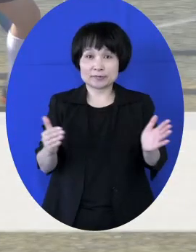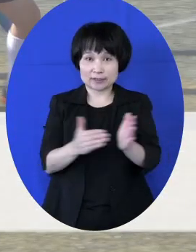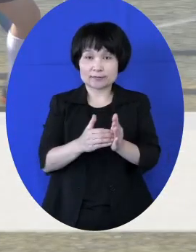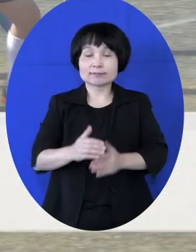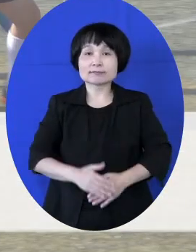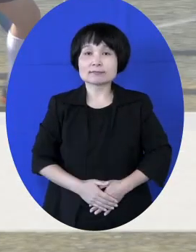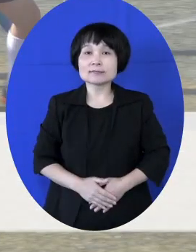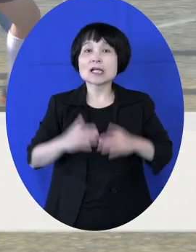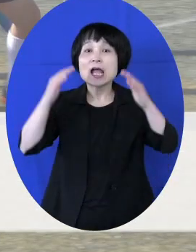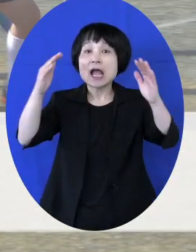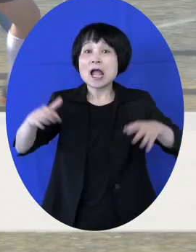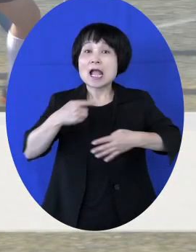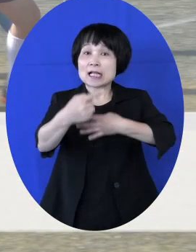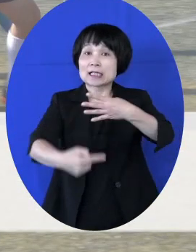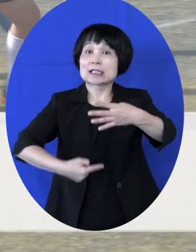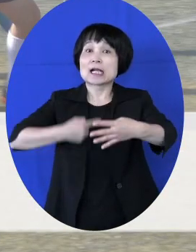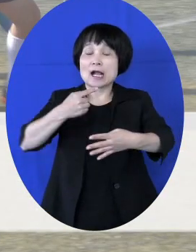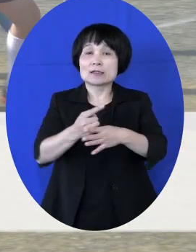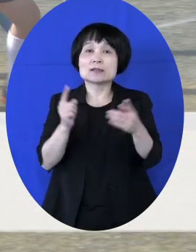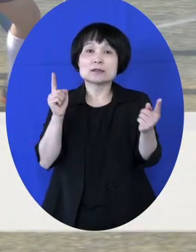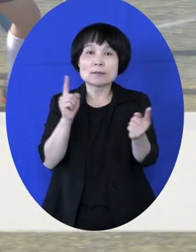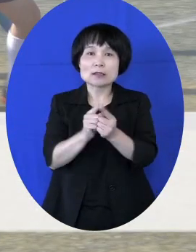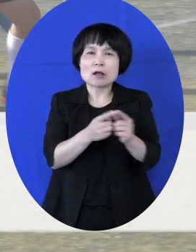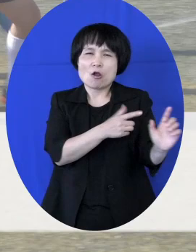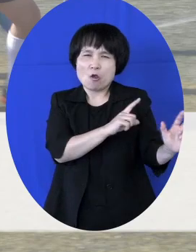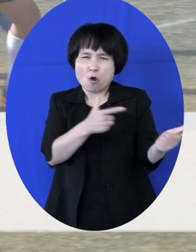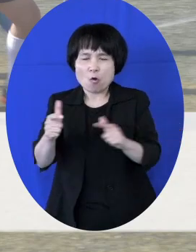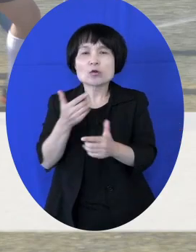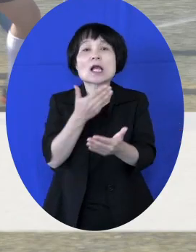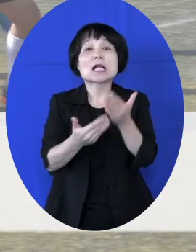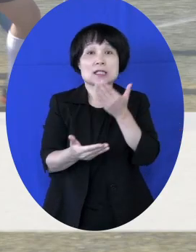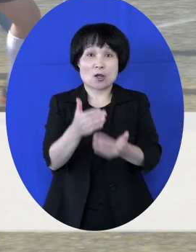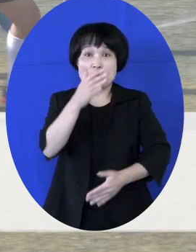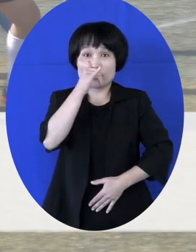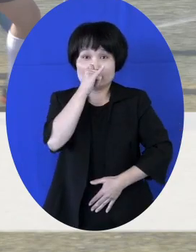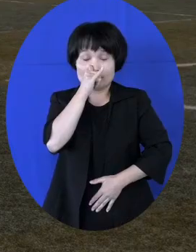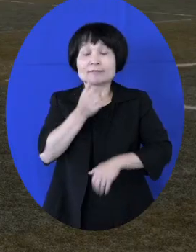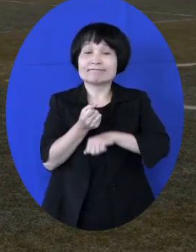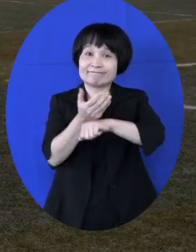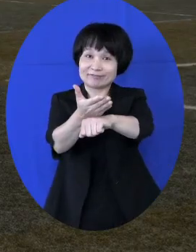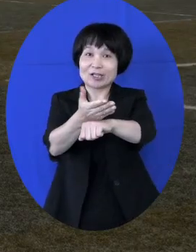가을철을 맞아 한 주간 각종 체육대회들이 진행됐는데요. 소식 전해드립니다.